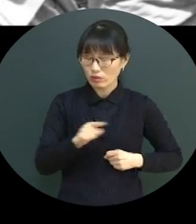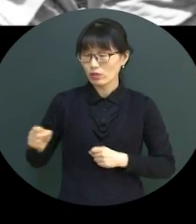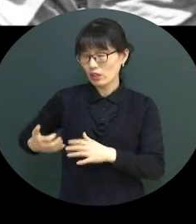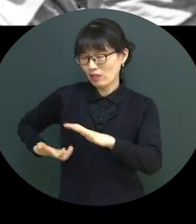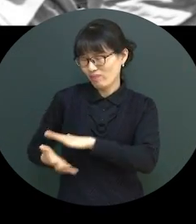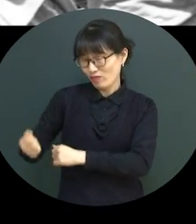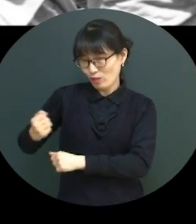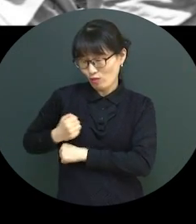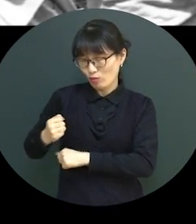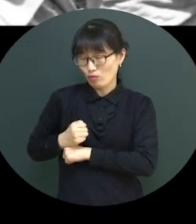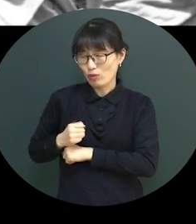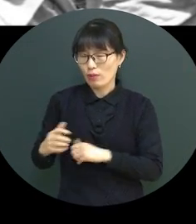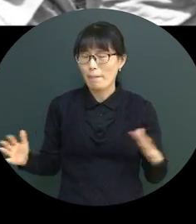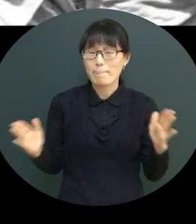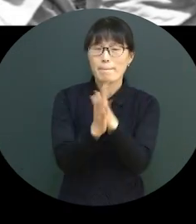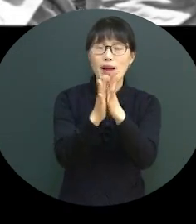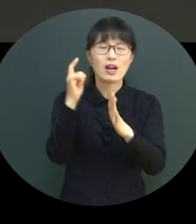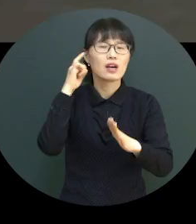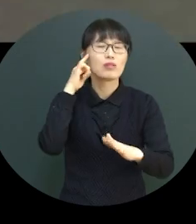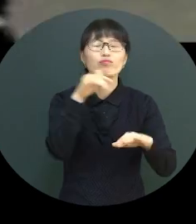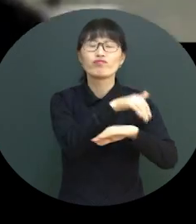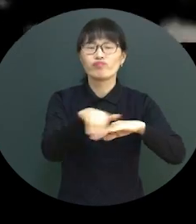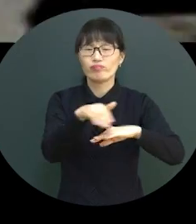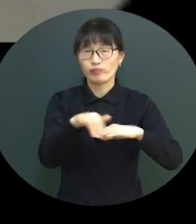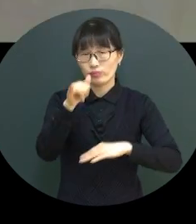작전에 끝까지 맞설 준비를 했습니다.